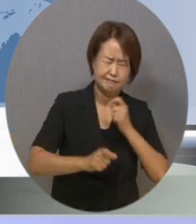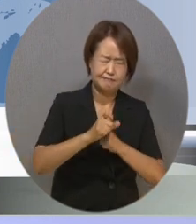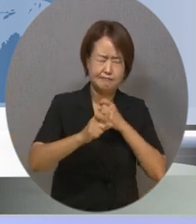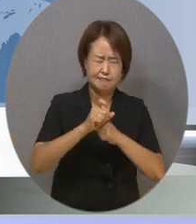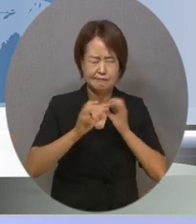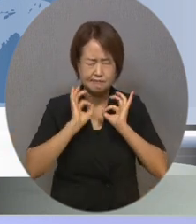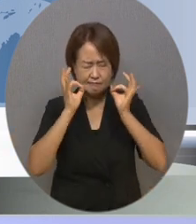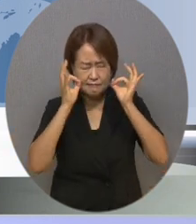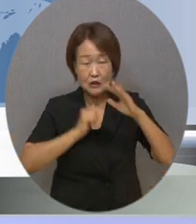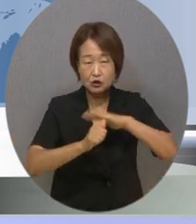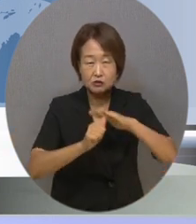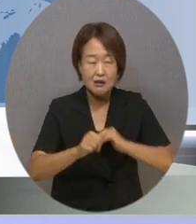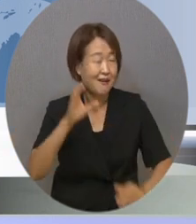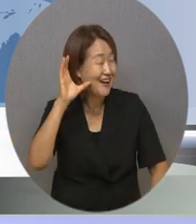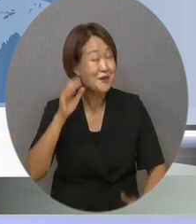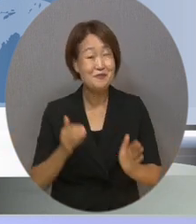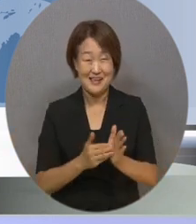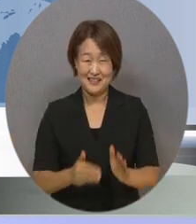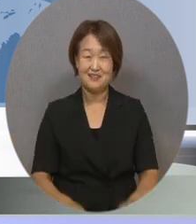선수의 목소리를 들어봤습니다.